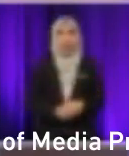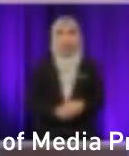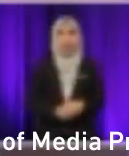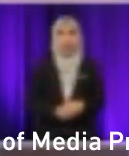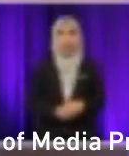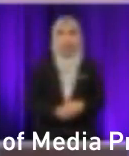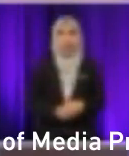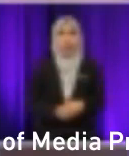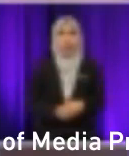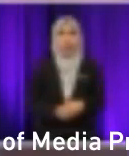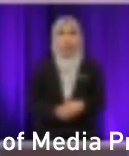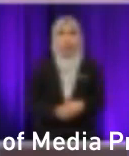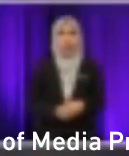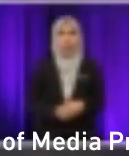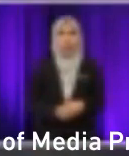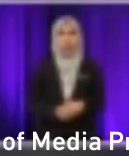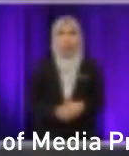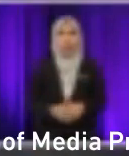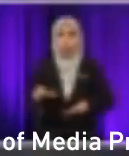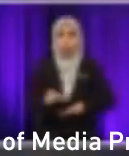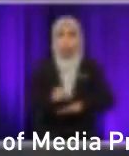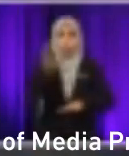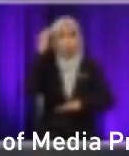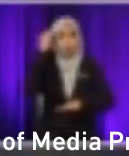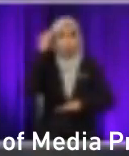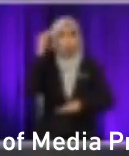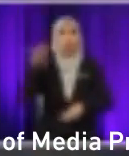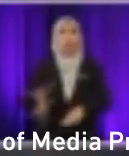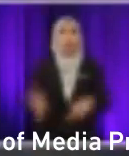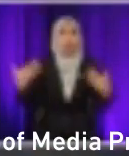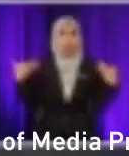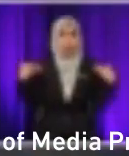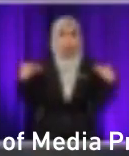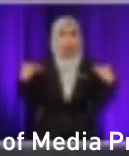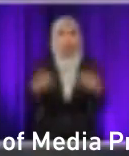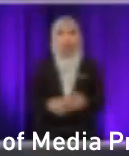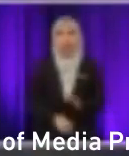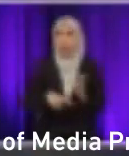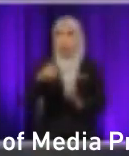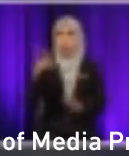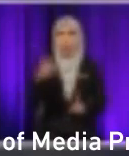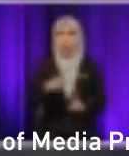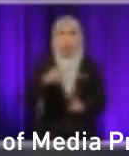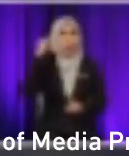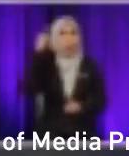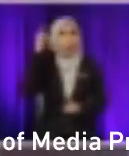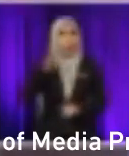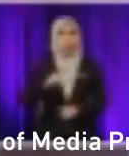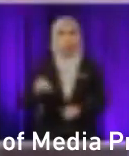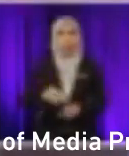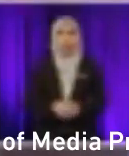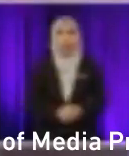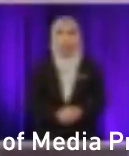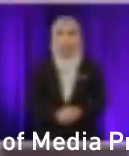dia menggunakan pengetahuan yang pengetahuan dia ada. Pengetahuan yang dia ada tu. Ya, betul. Maknanya itu ini lebih kepada idea murid-murid. Ya, itu yang kata perlu kemahiran kreatif